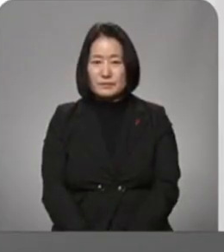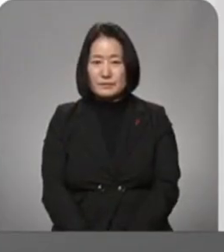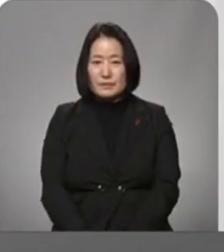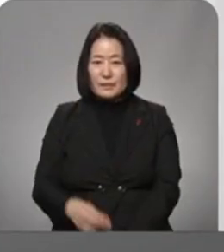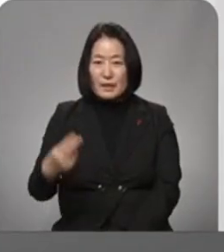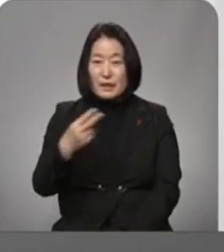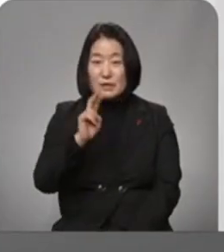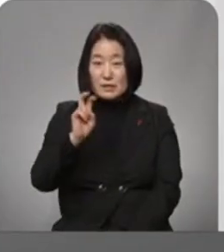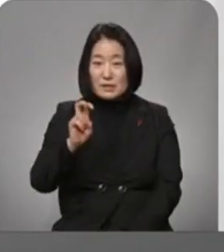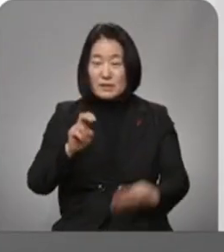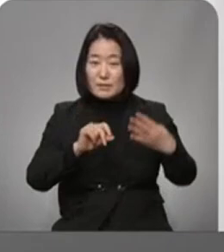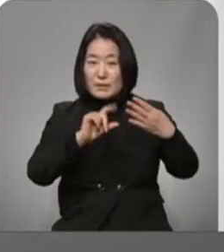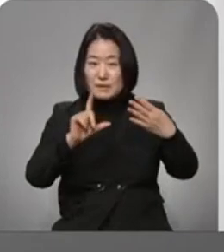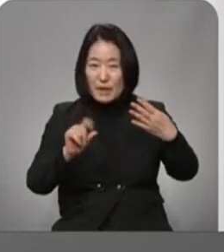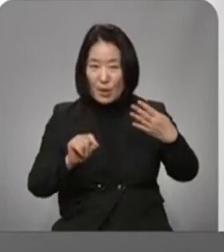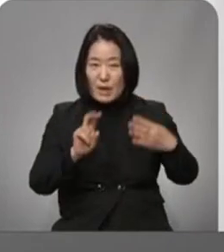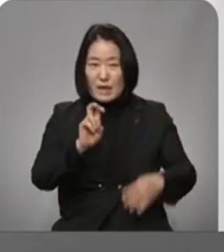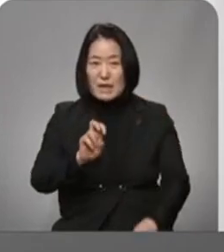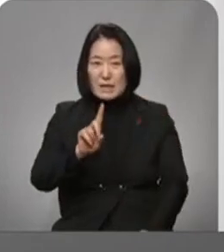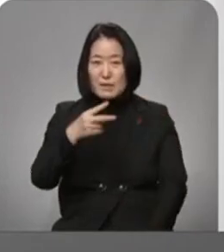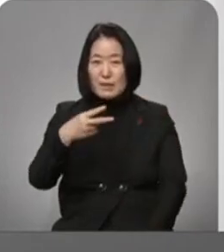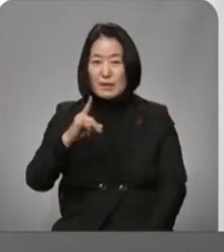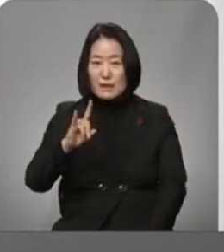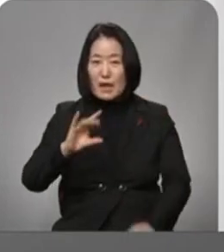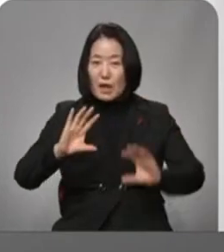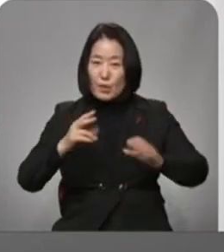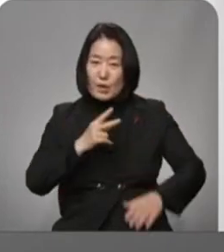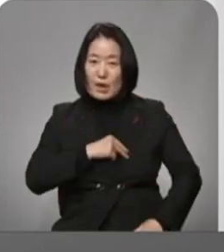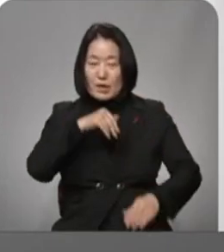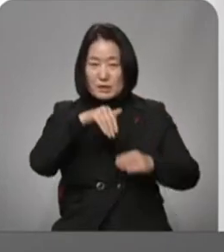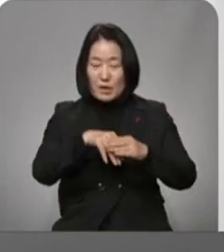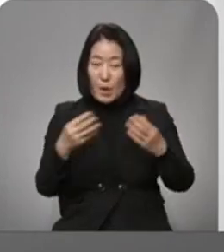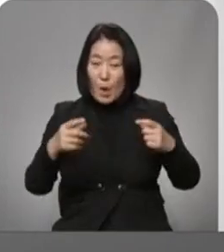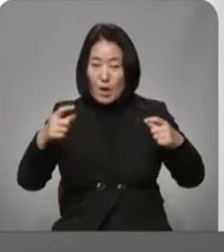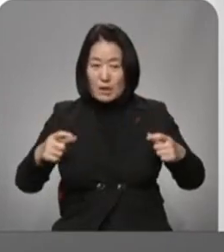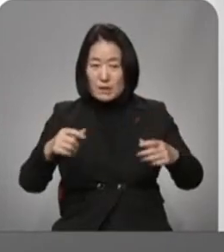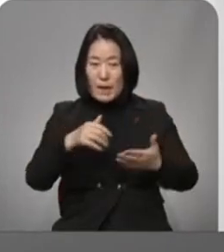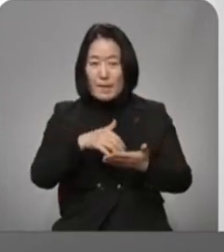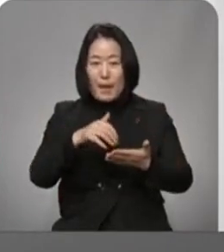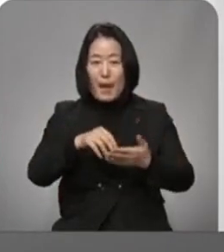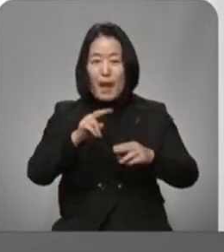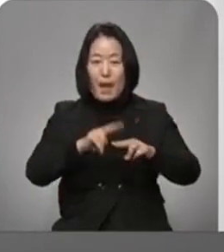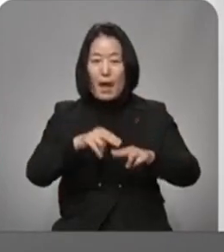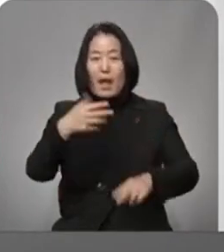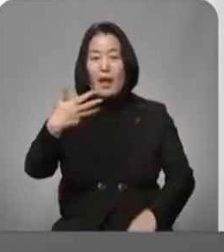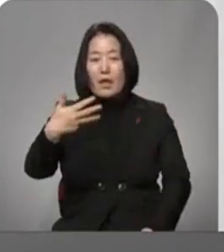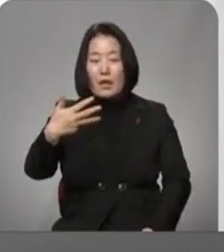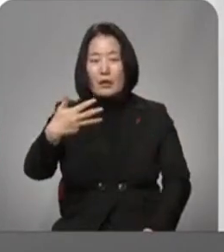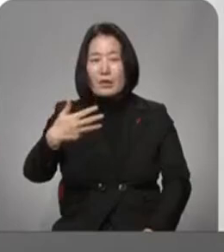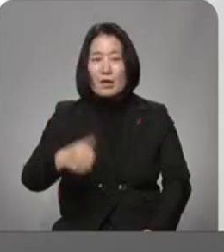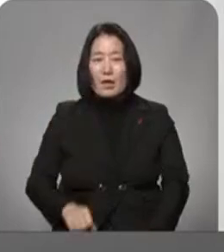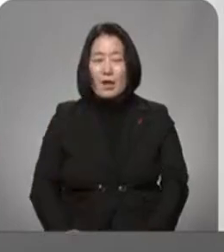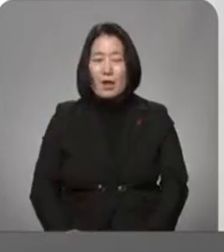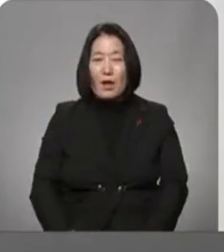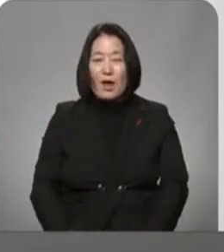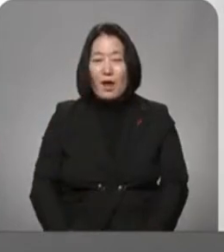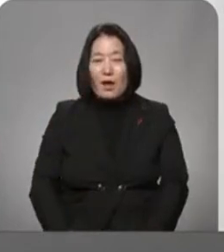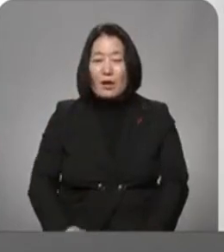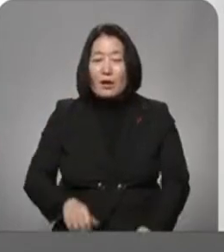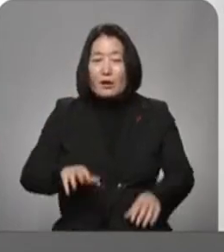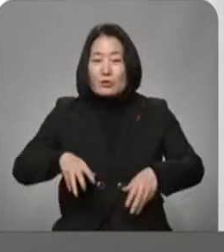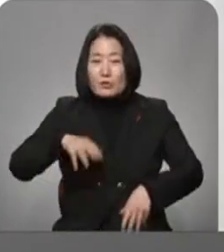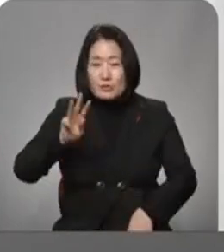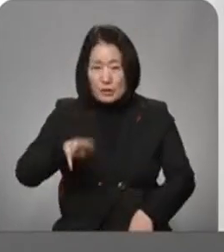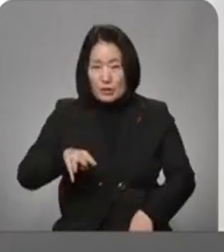2020년 4월 제 21대 국회의원 선거 강원 의석은 여석 춘천 양구 갑과